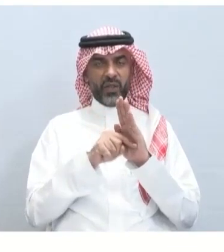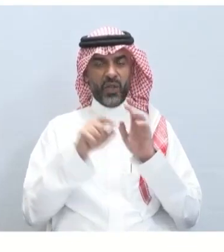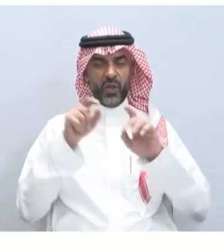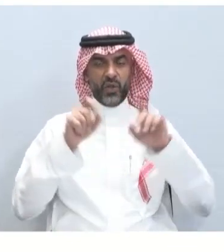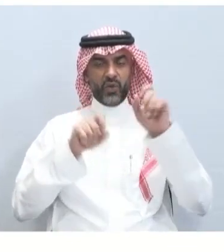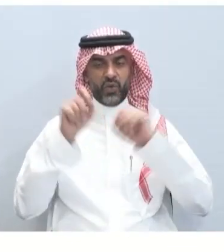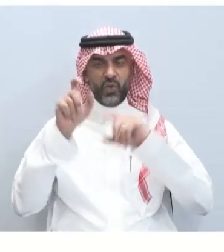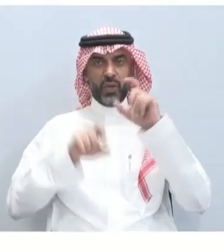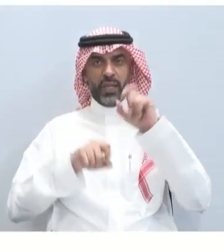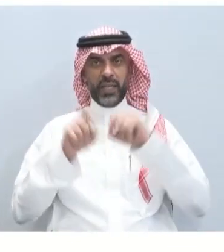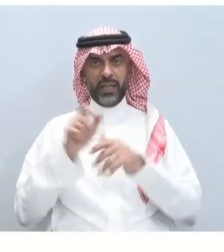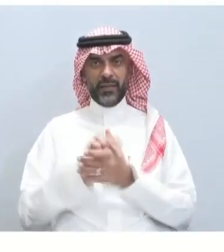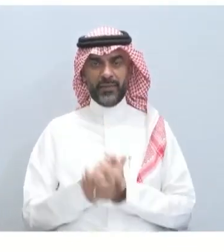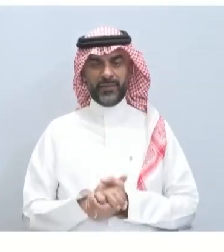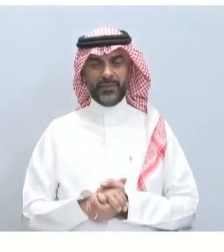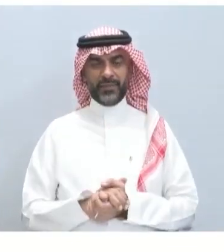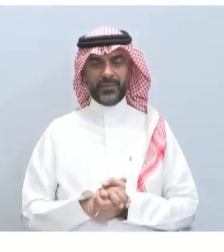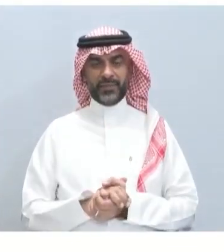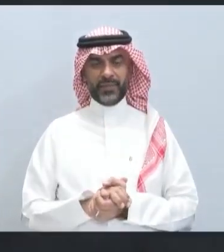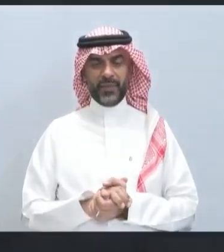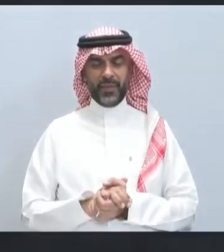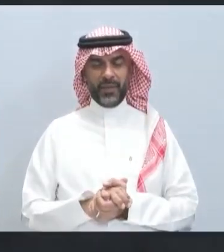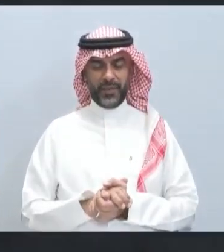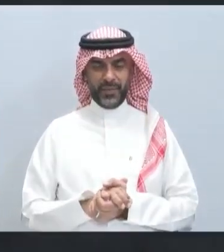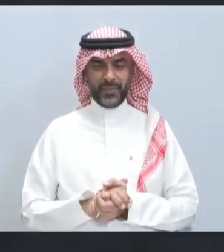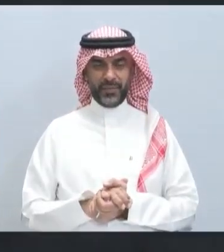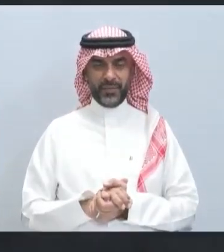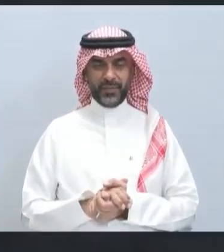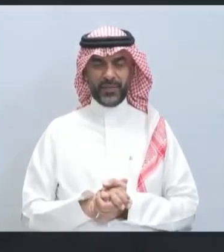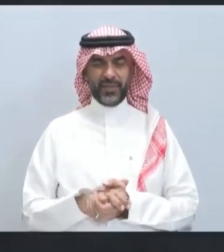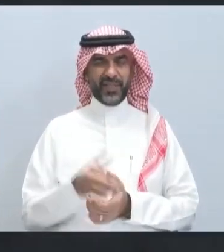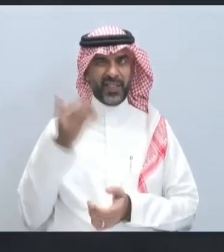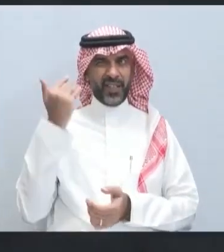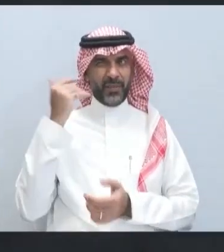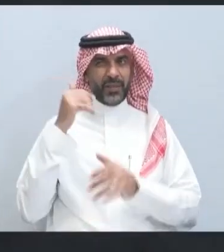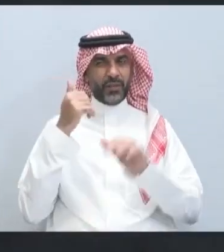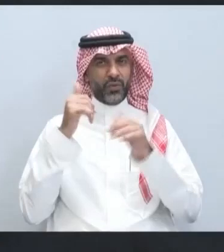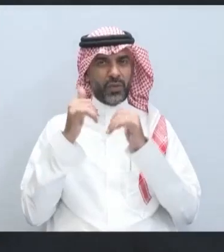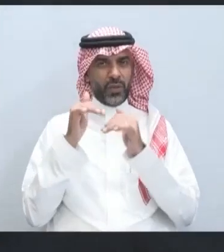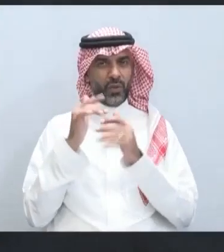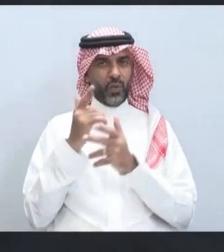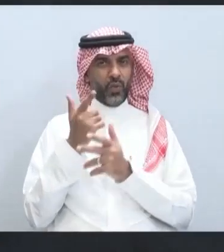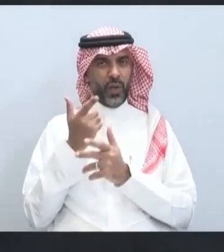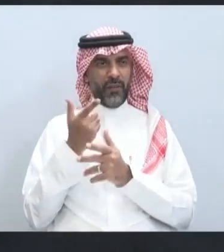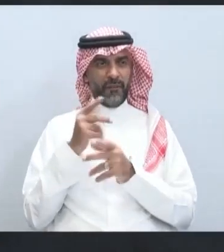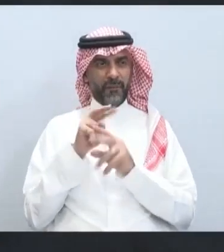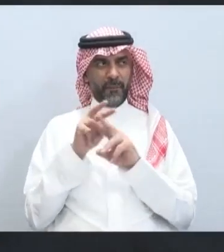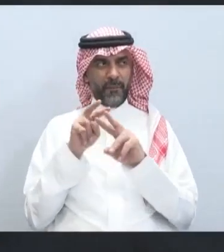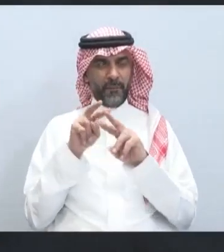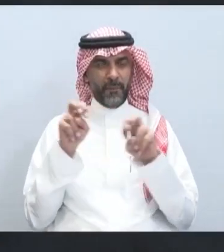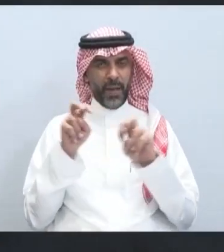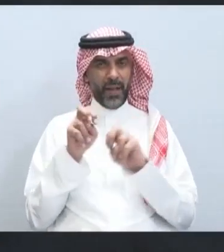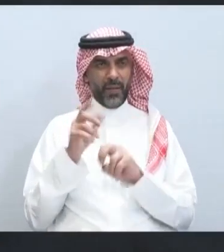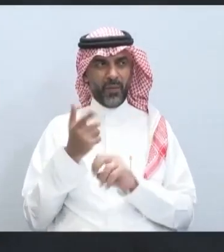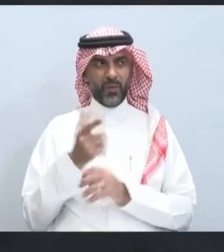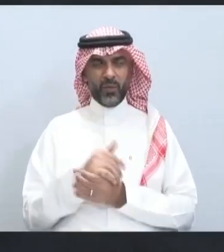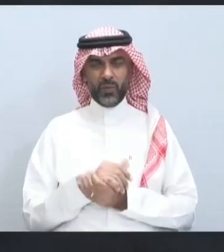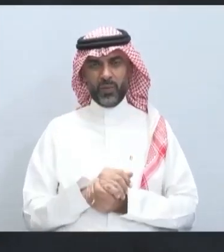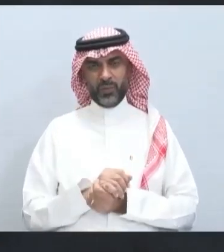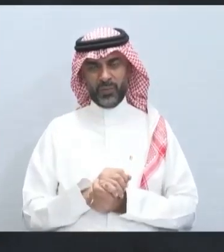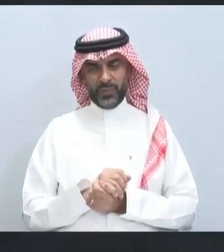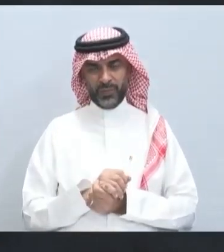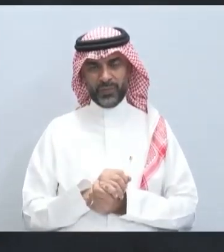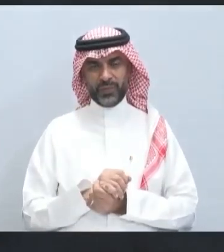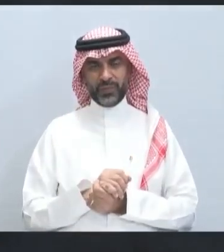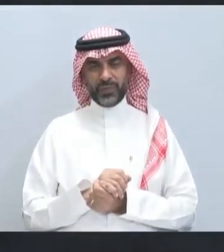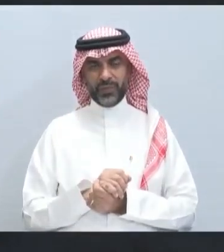عده اساليب لو رجعنا قليلا لنقطه التي ذكرناها ان